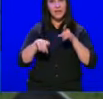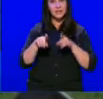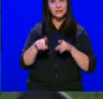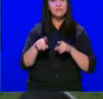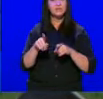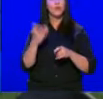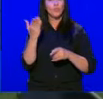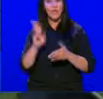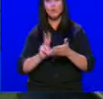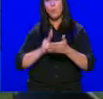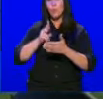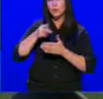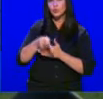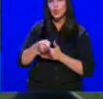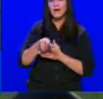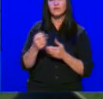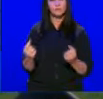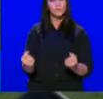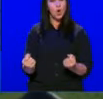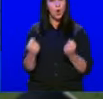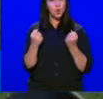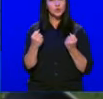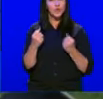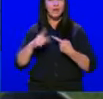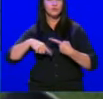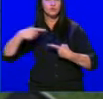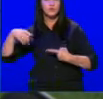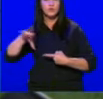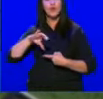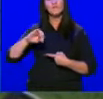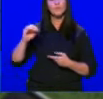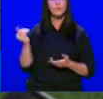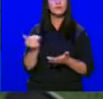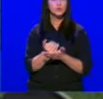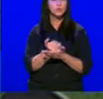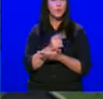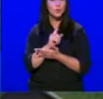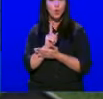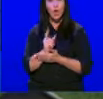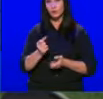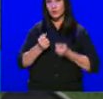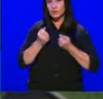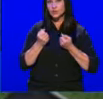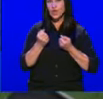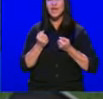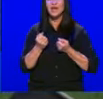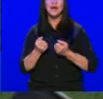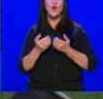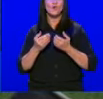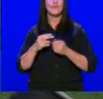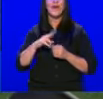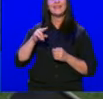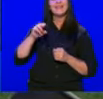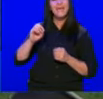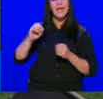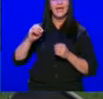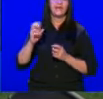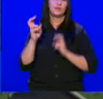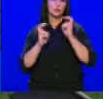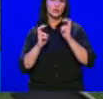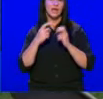нейното преодоляване, оцеляването и развитието на европейската икономика, която е застрашена от деиндустриализация, и загуба